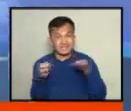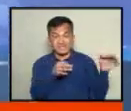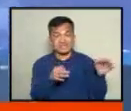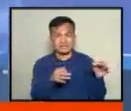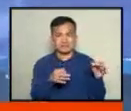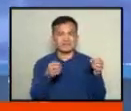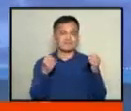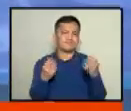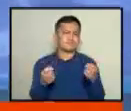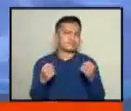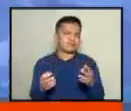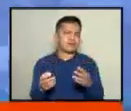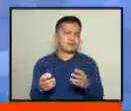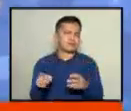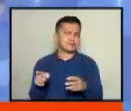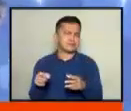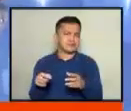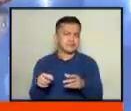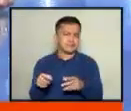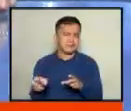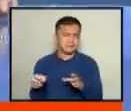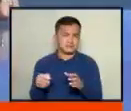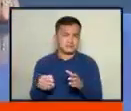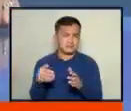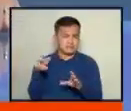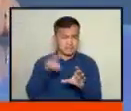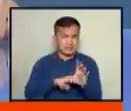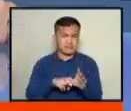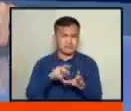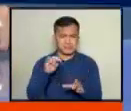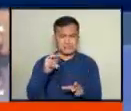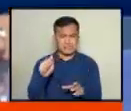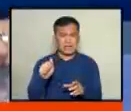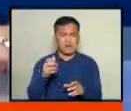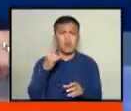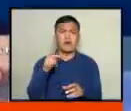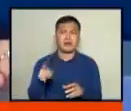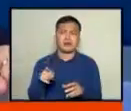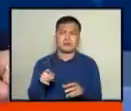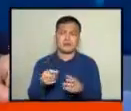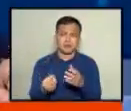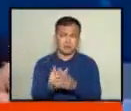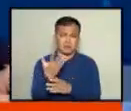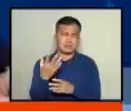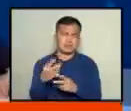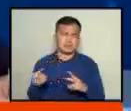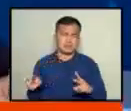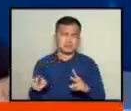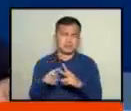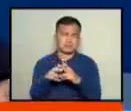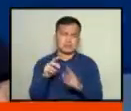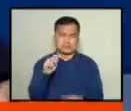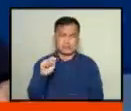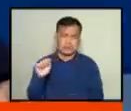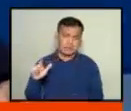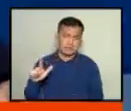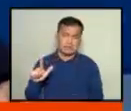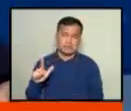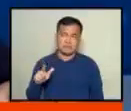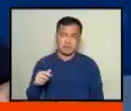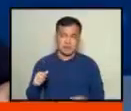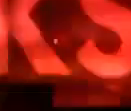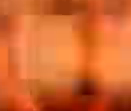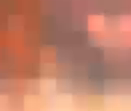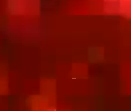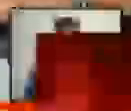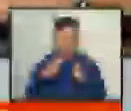Naantala ang flight ng libo-libong pasahero sa Naiya, bunsod ng pag-aalboroto ng Bulkang Taal. At may live